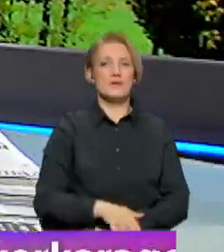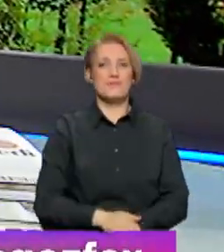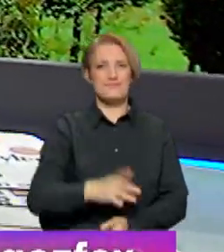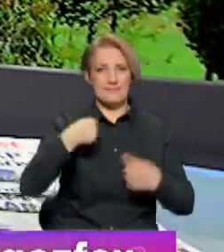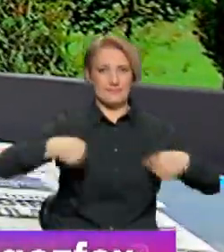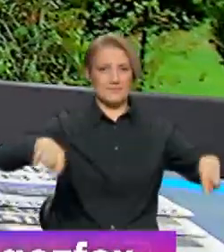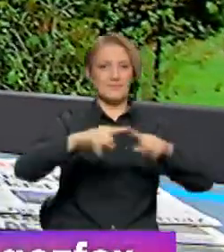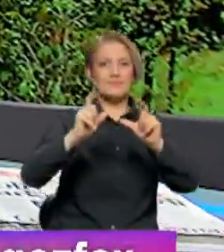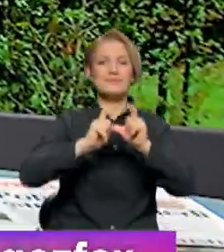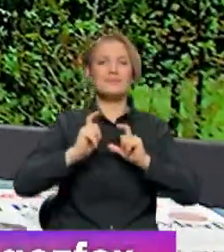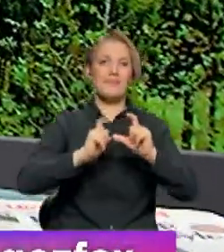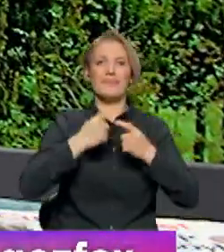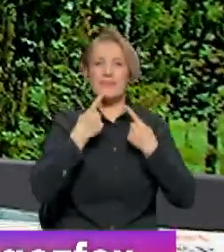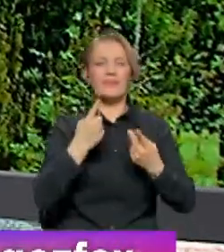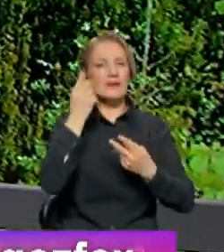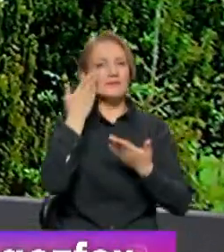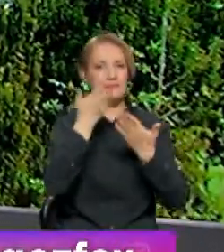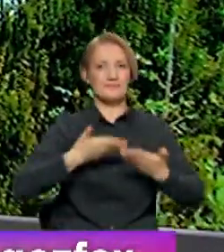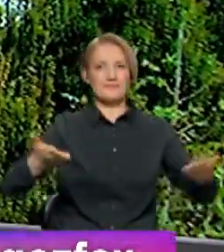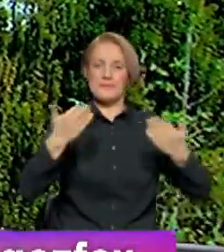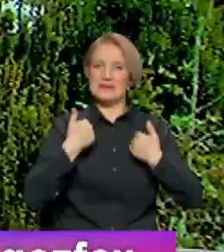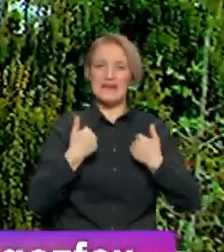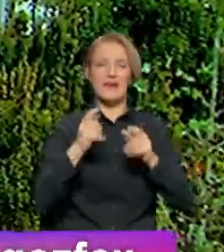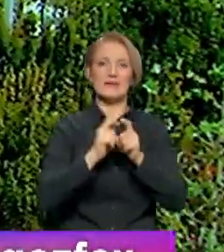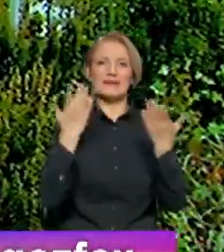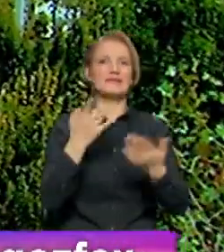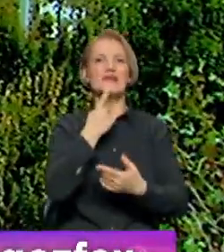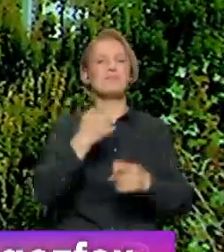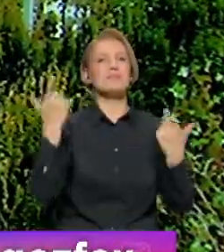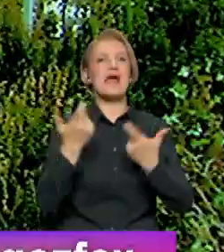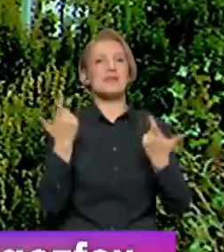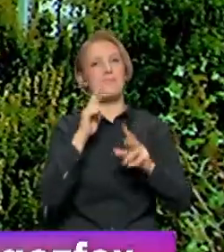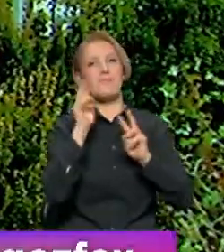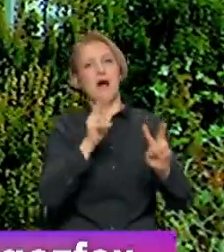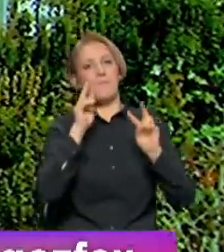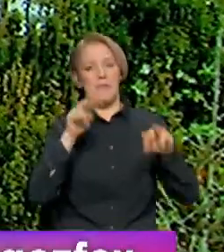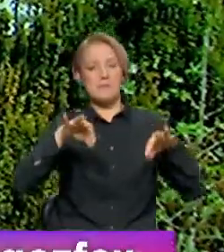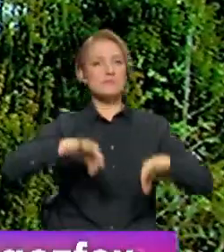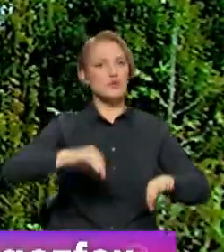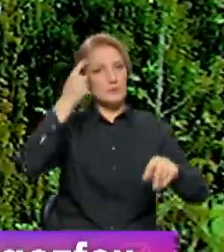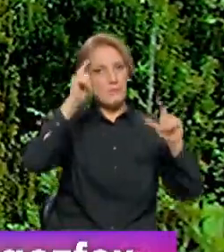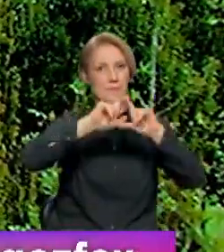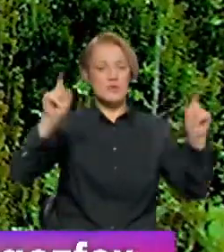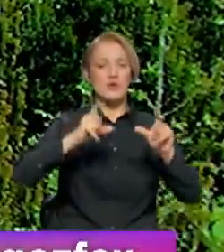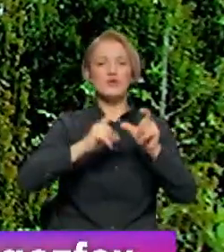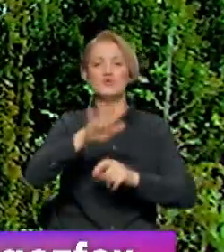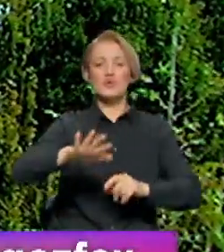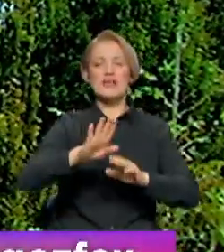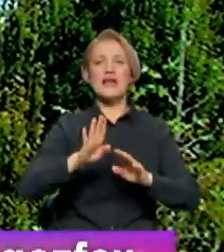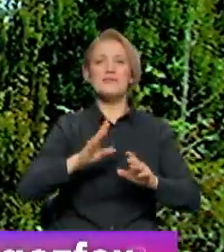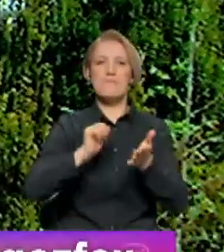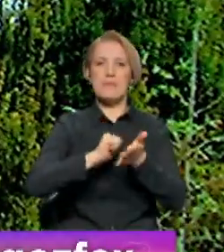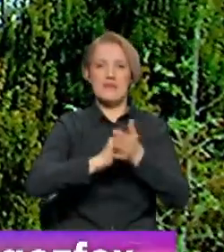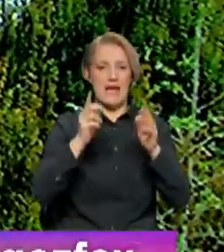bizlere günaydın diyen izleyicilerimize Bizler de günaydın diyelim nereden bakarsan bak bugün başlığımız sosyal medya